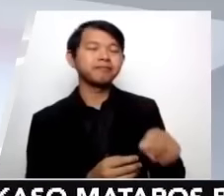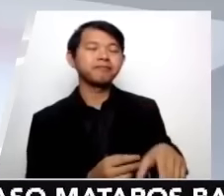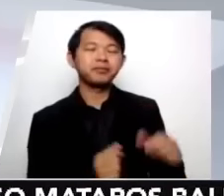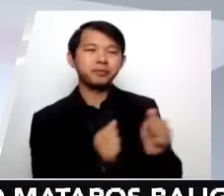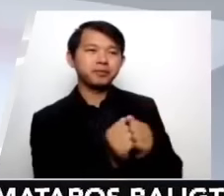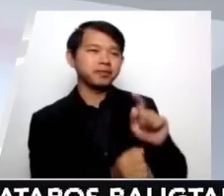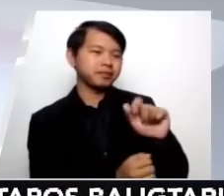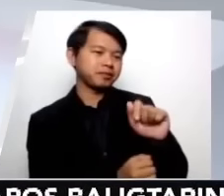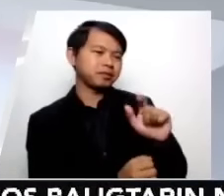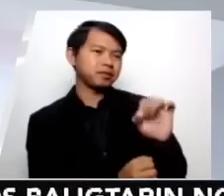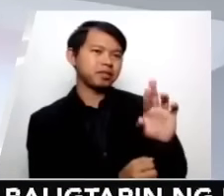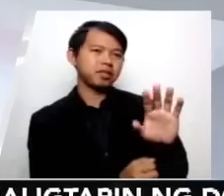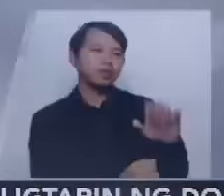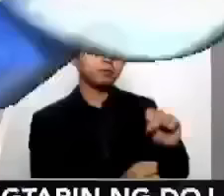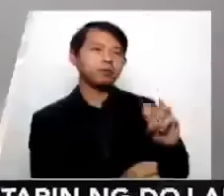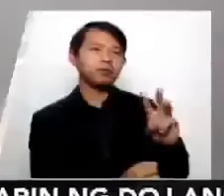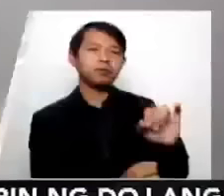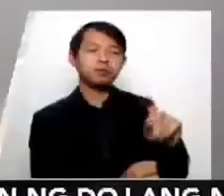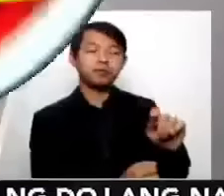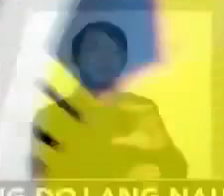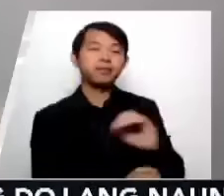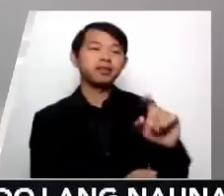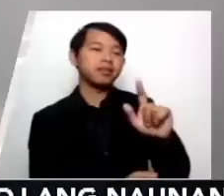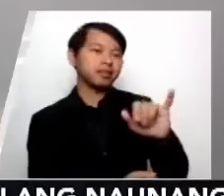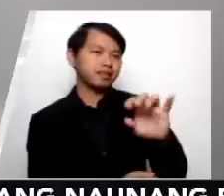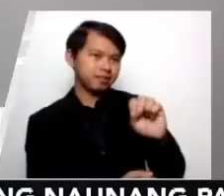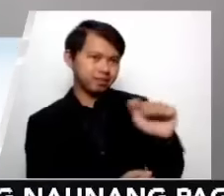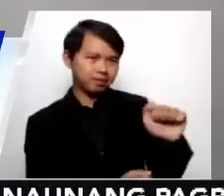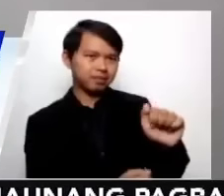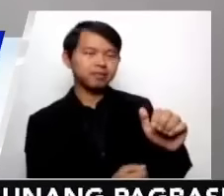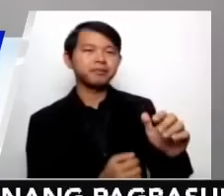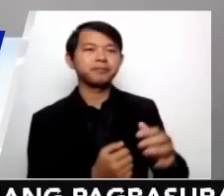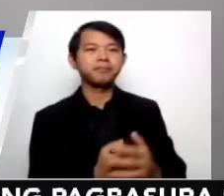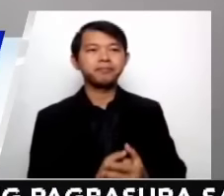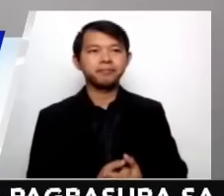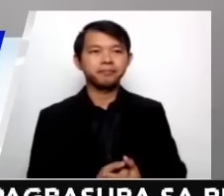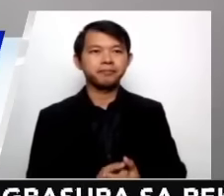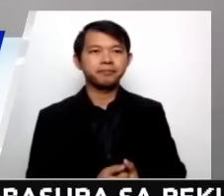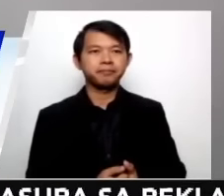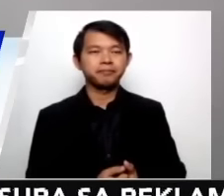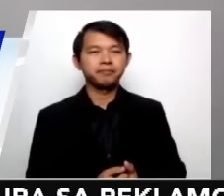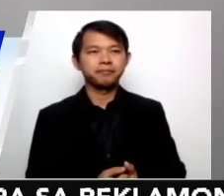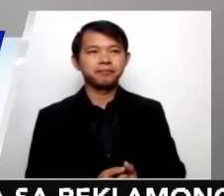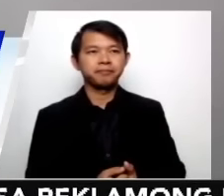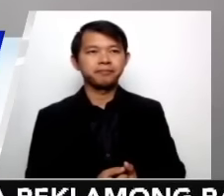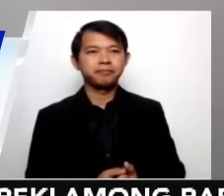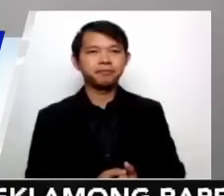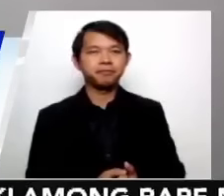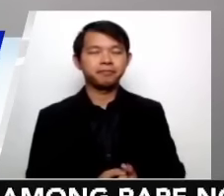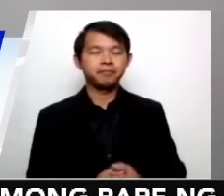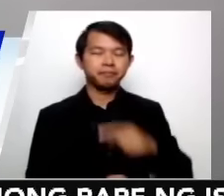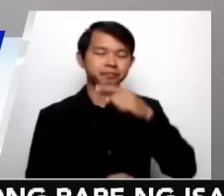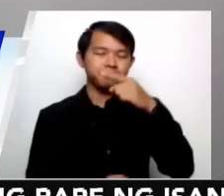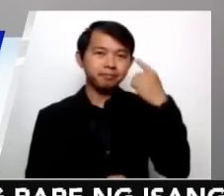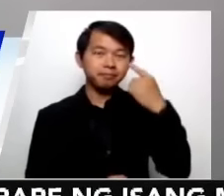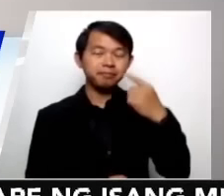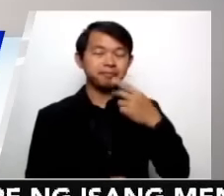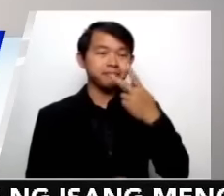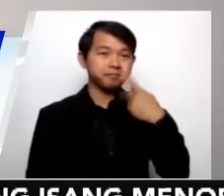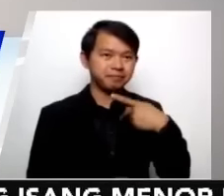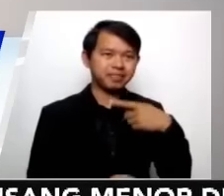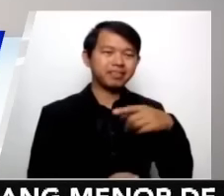May report si Aubrey Carampel. Blackpink Lisa is a certified